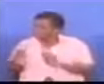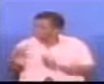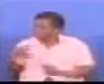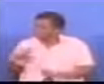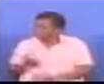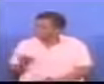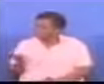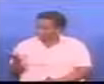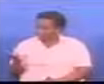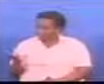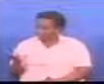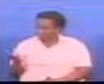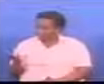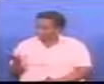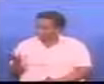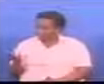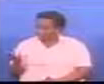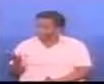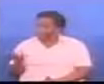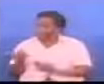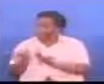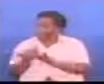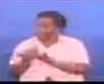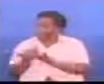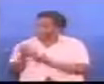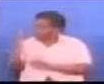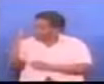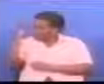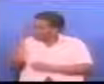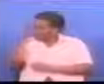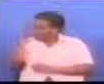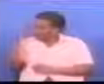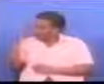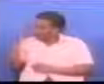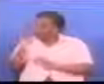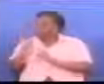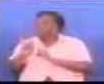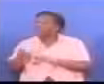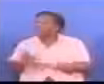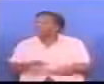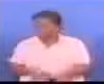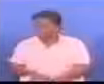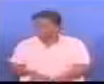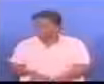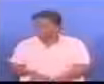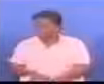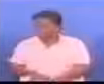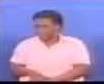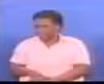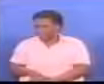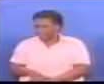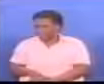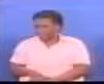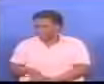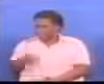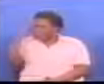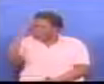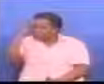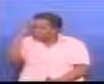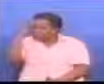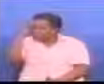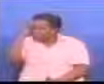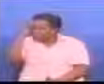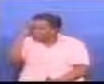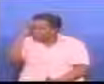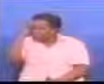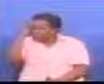Mimi nadhani hebu tufikirie upya hii thinking ya kwamba sekta binafsi tunaiandika kwenye